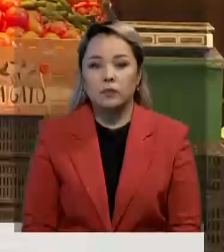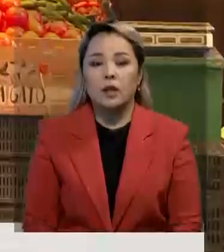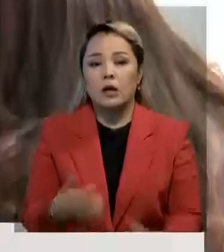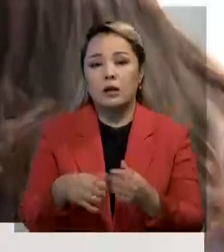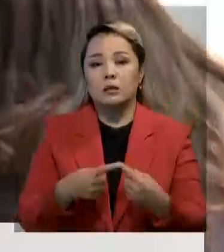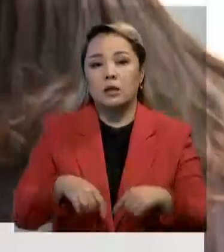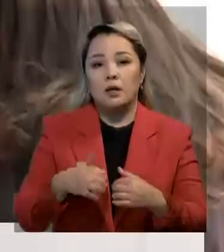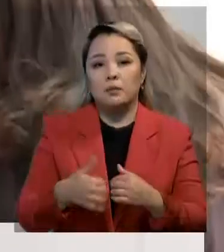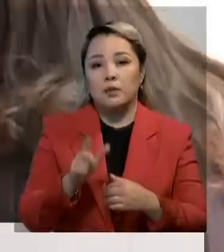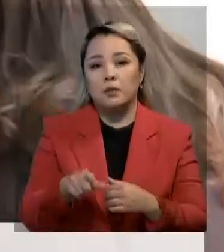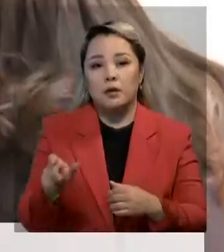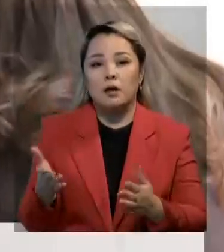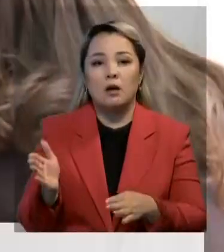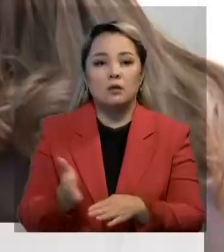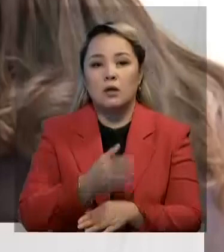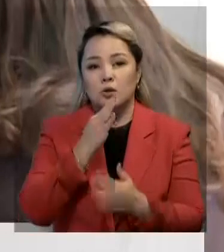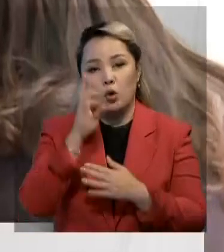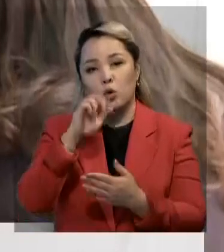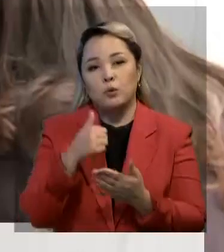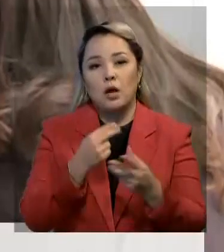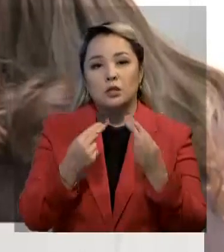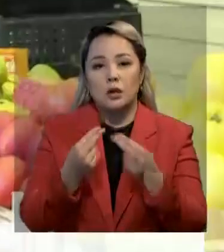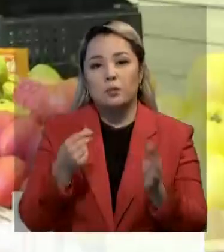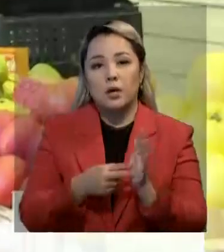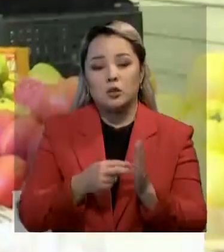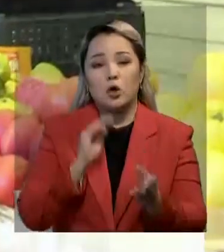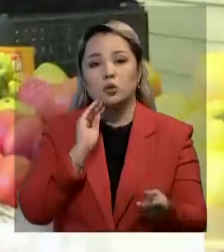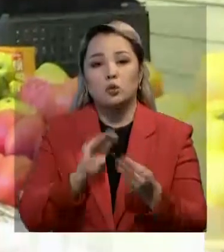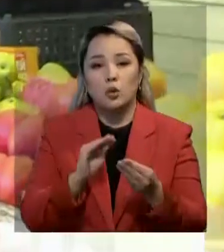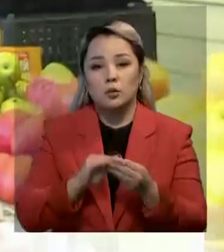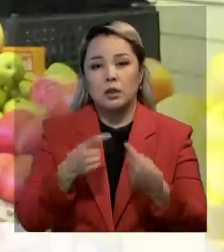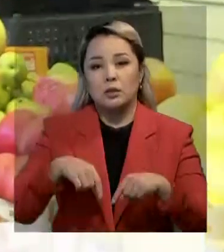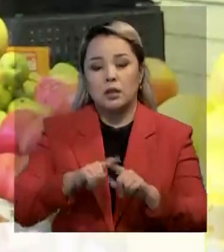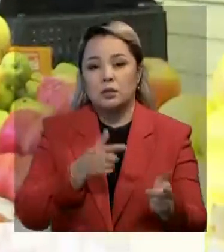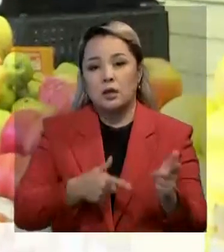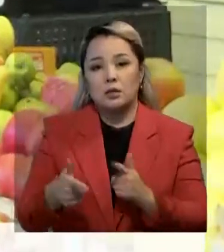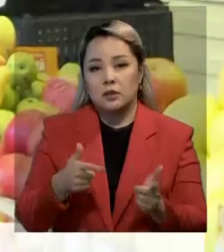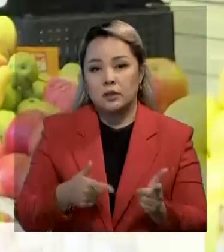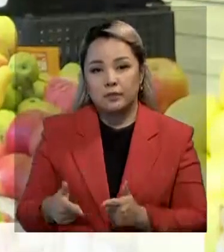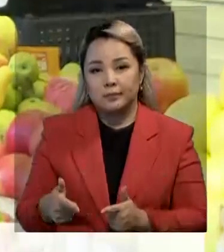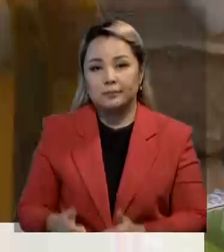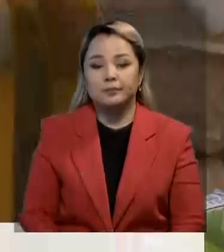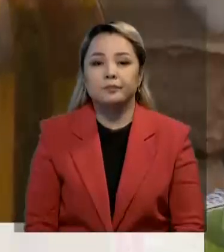Арадағы делдалдардан қалай арыламыз? Үкімет азық-түлік бағасын тұрақтандыру тетіктерін әзірледі.